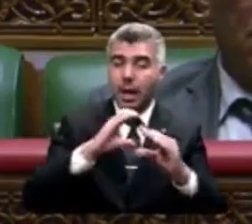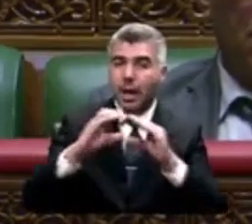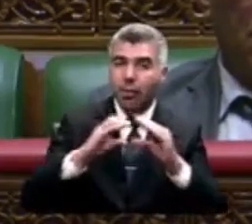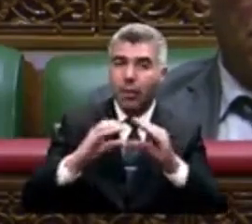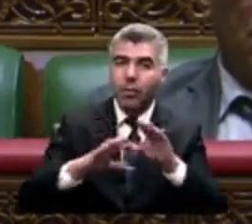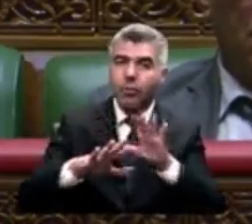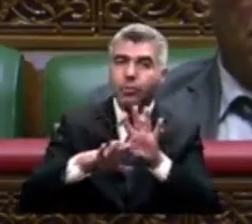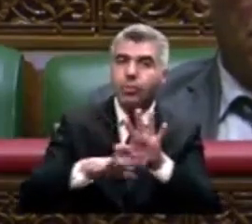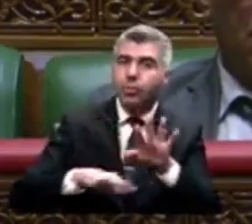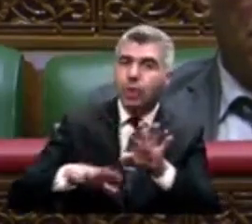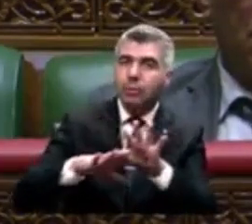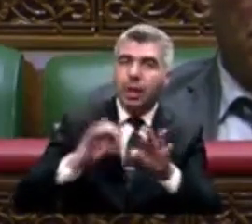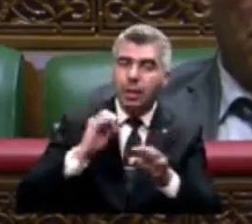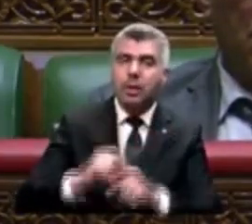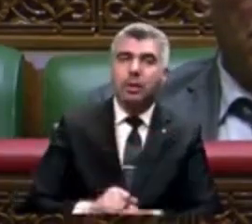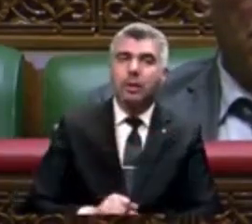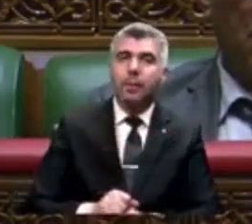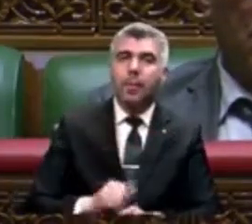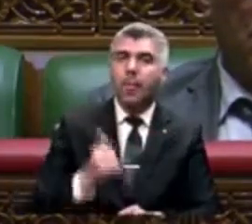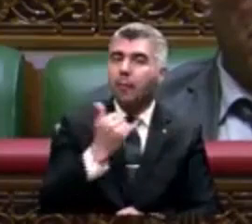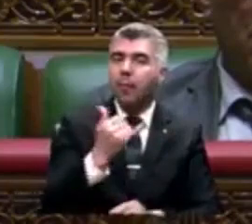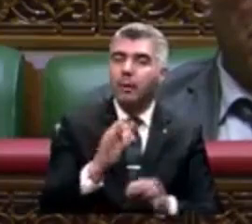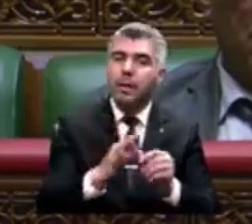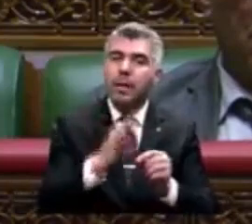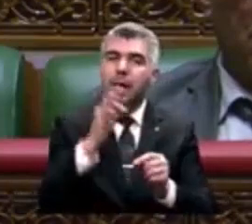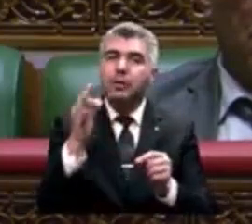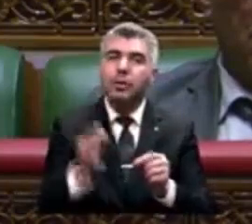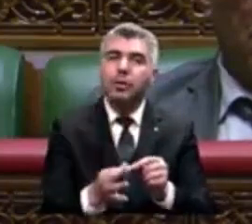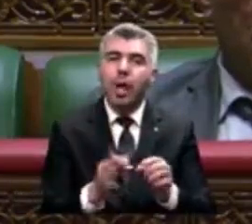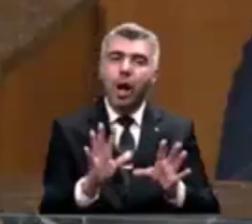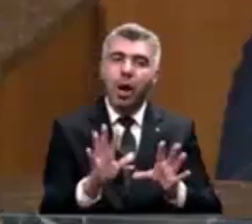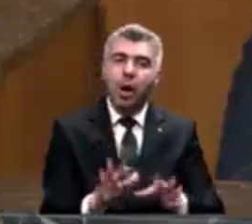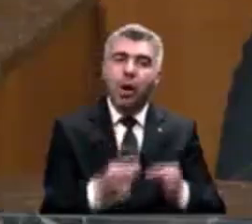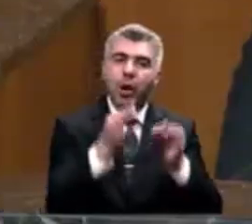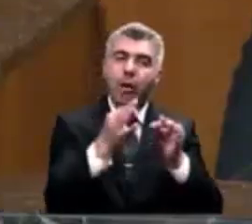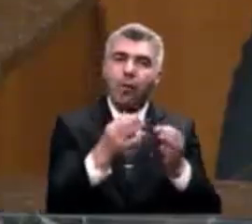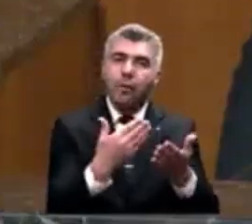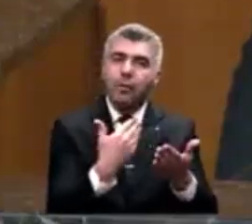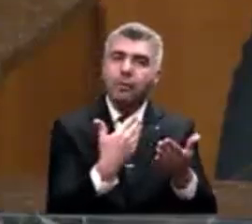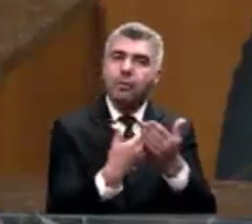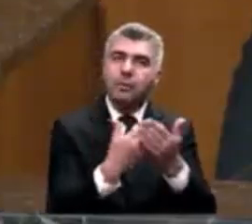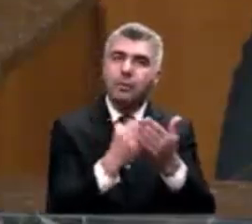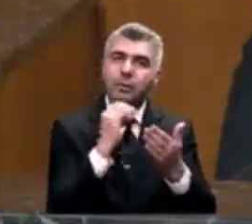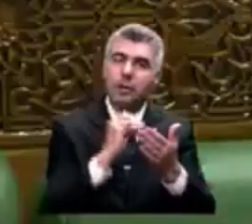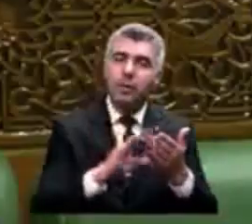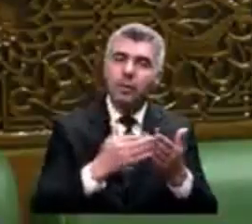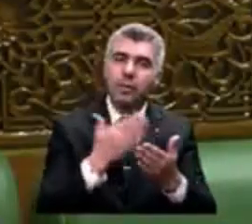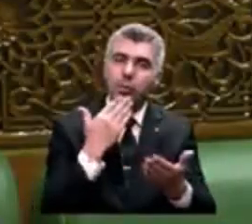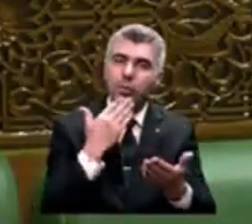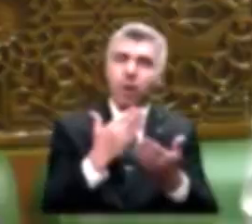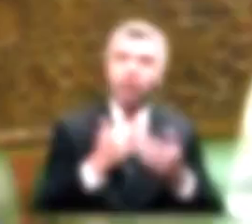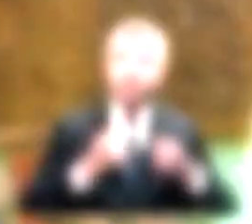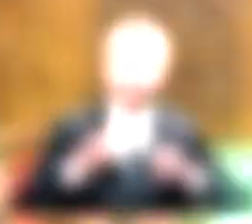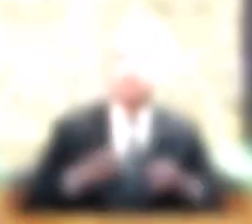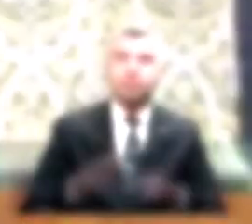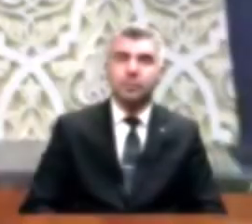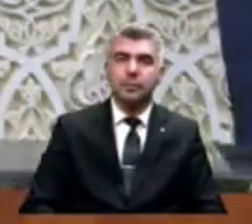ديالو مرتبطة بمدى المأسسة ديالو بالنتائج اللي كيخرج منها أو التي تنبثق عنه. وشكرا سيد